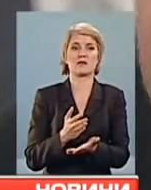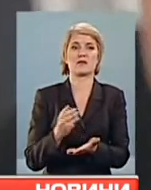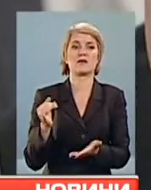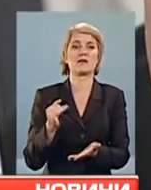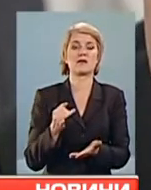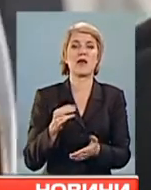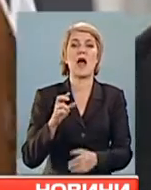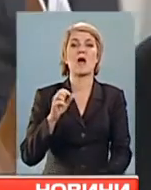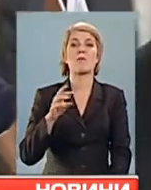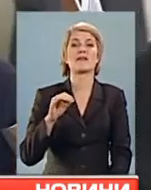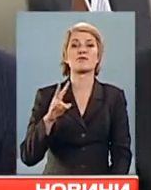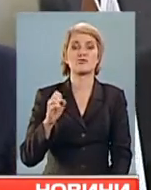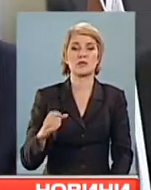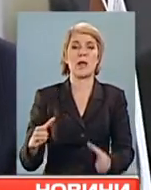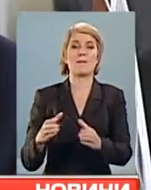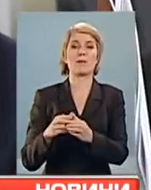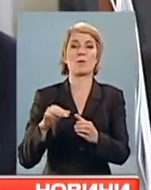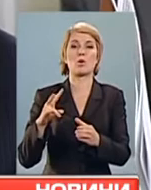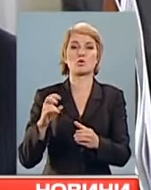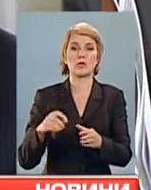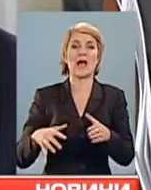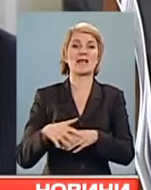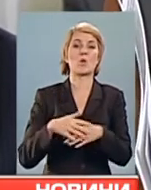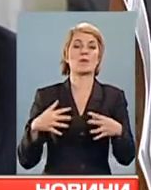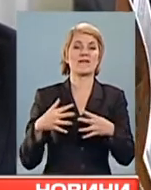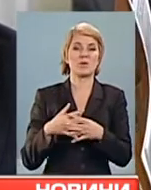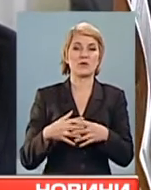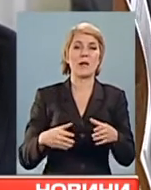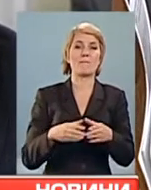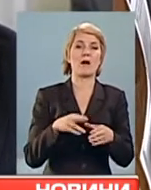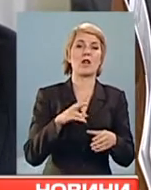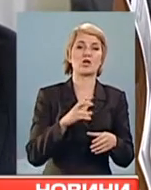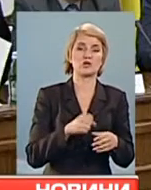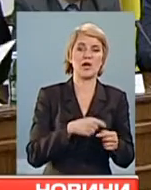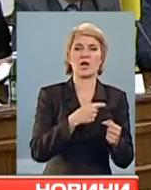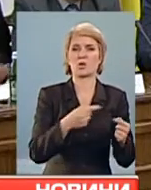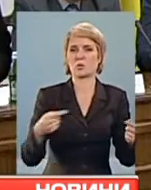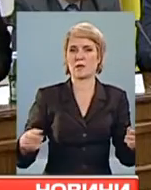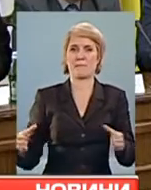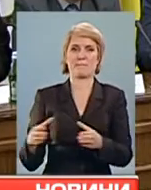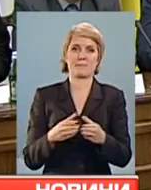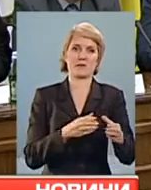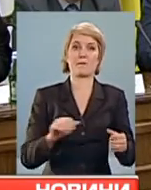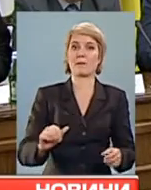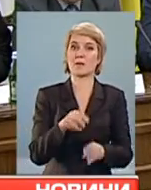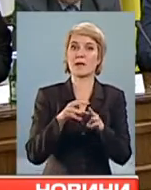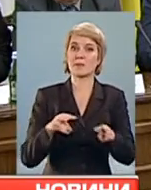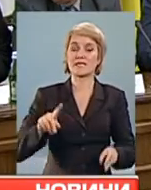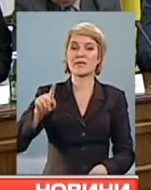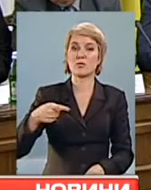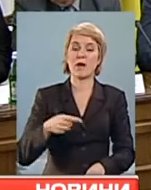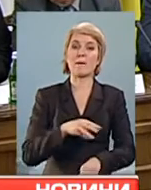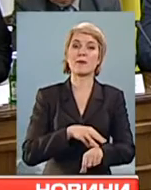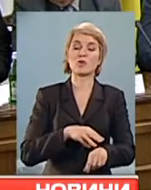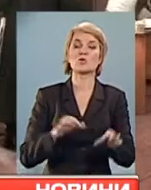и «Батьківщина», и «Блок Петра Порошенка», и «Народный фронт», и партия Ляшка, и ряд других партий. Тим часом прем'єр-міністр вимагає від